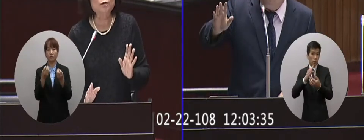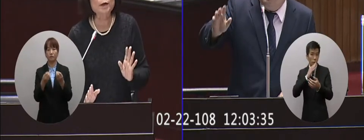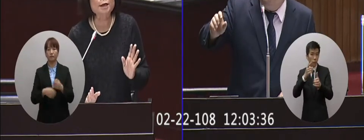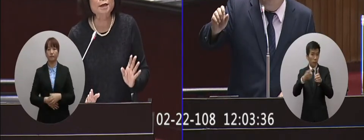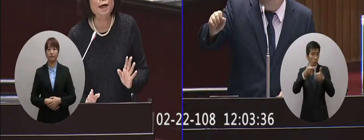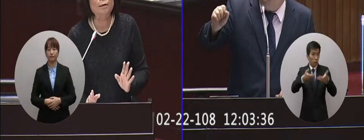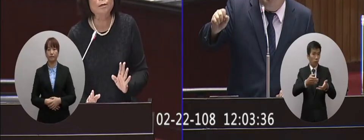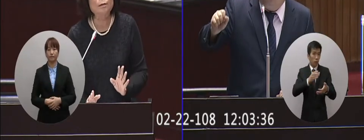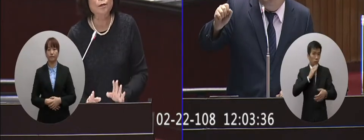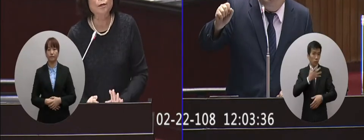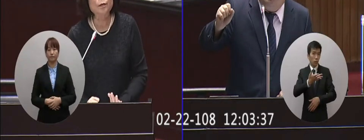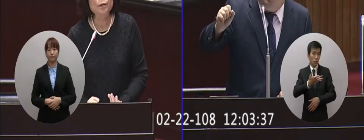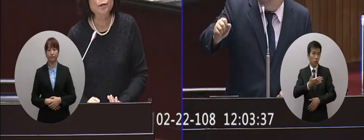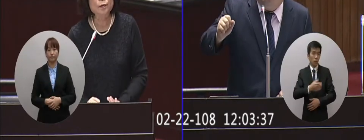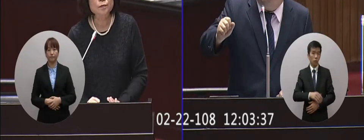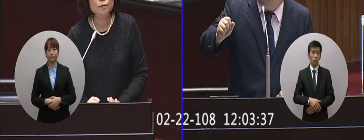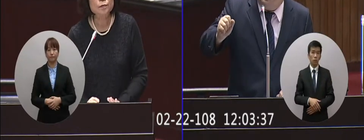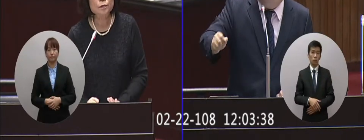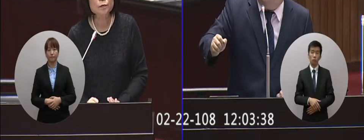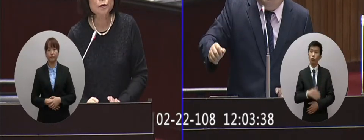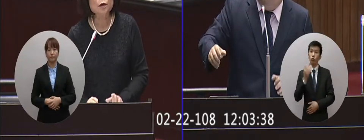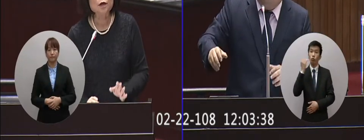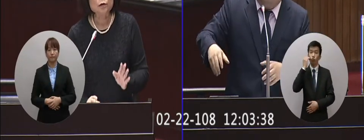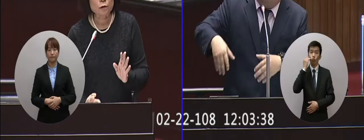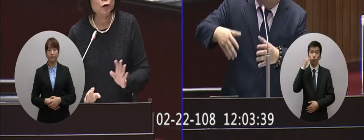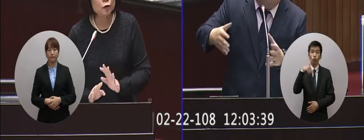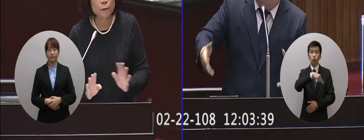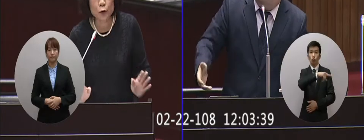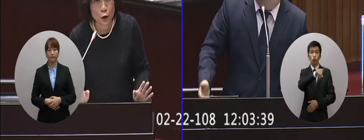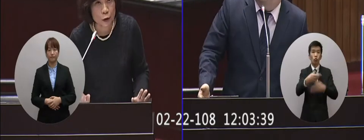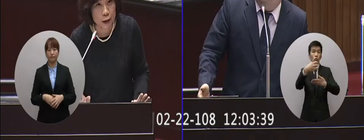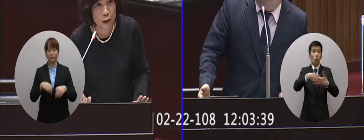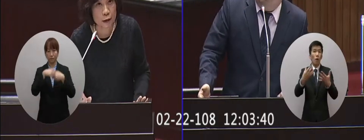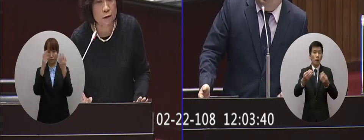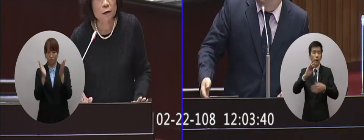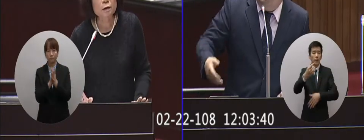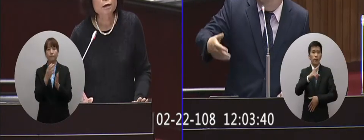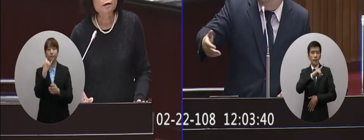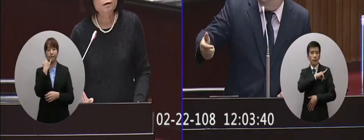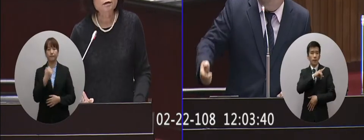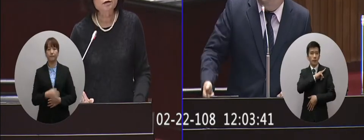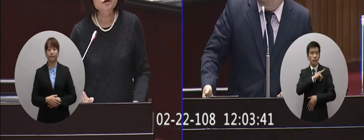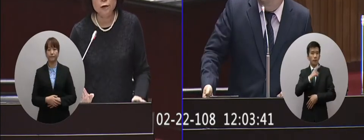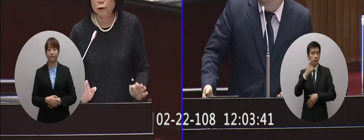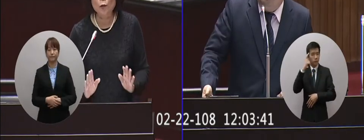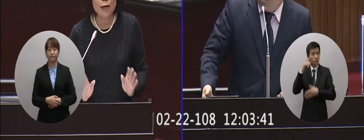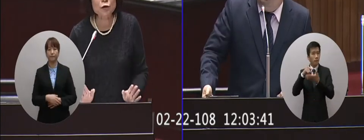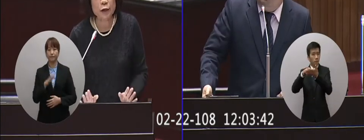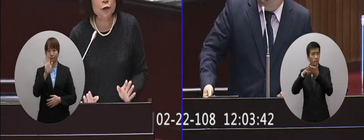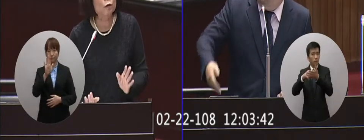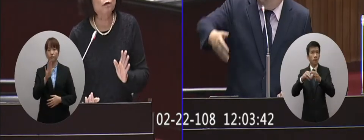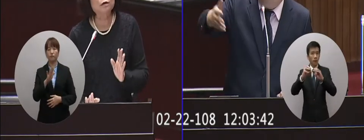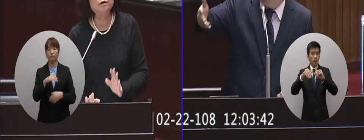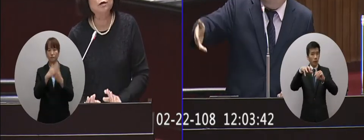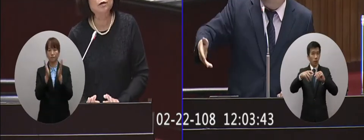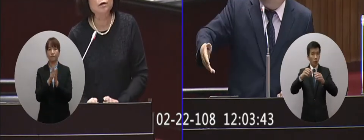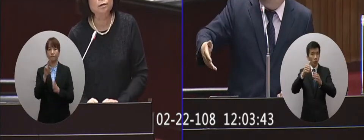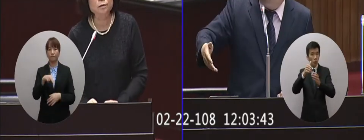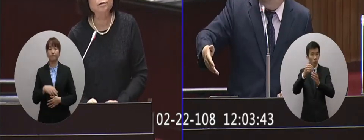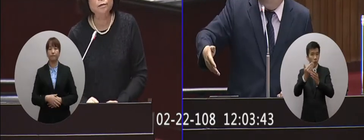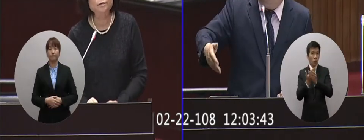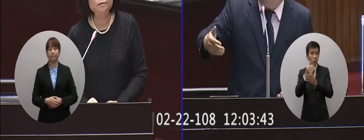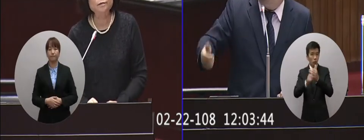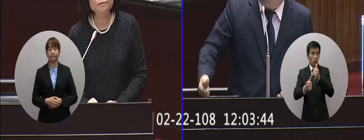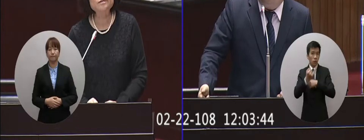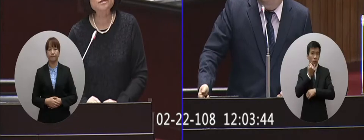有， 那他们如果也有想法，那要去做地方创生的话， 有没有机会呢？ 有，完全有。 因为我要举的例子